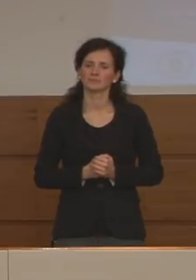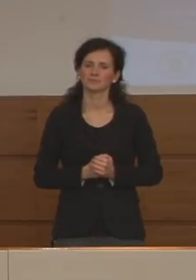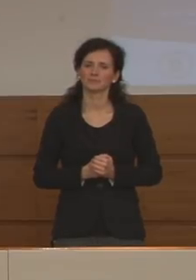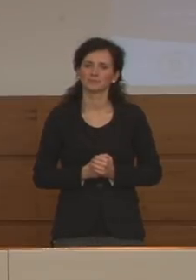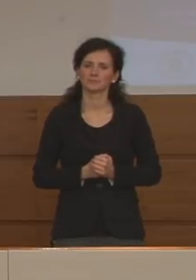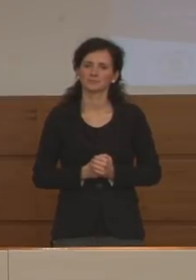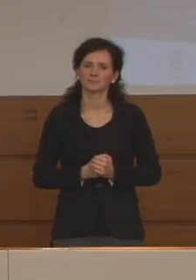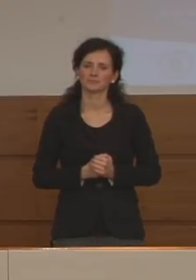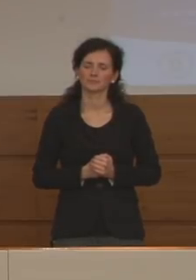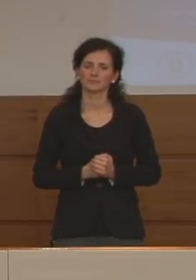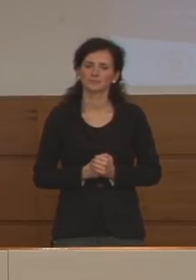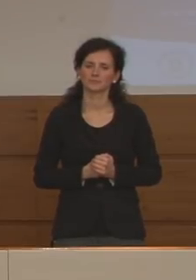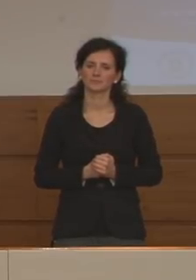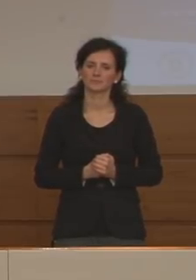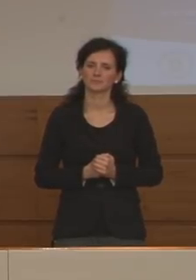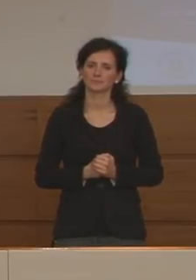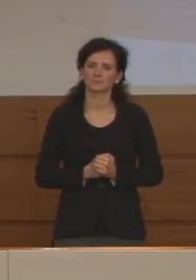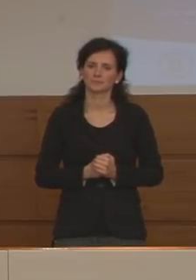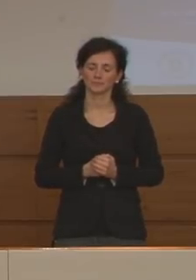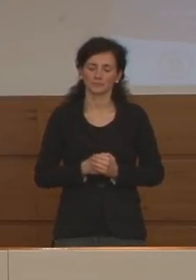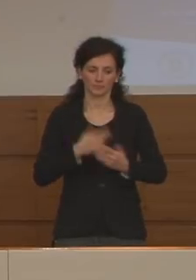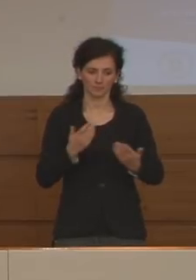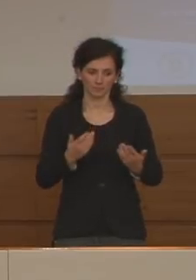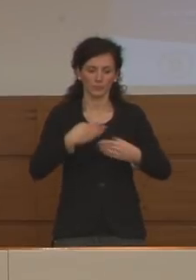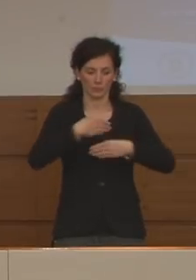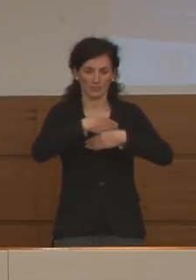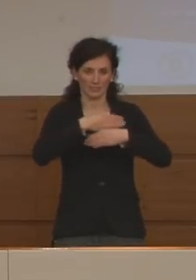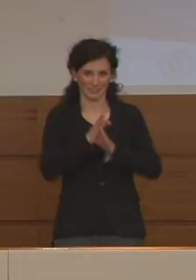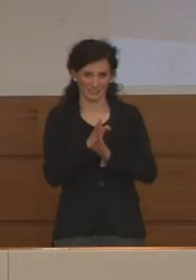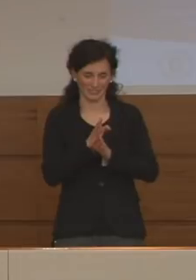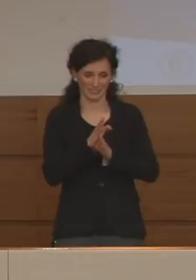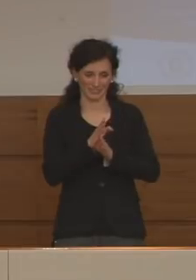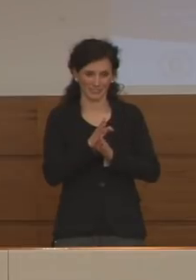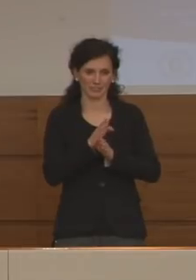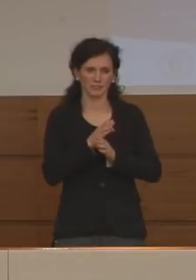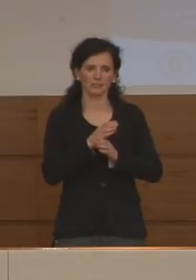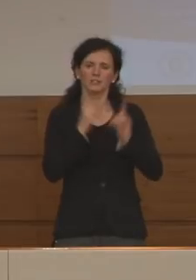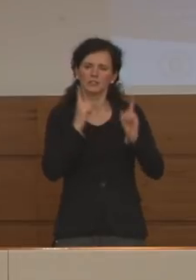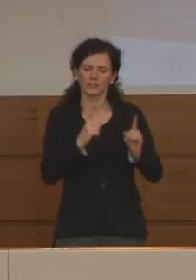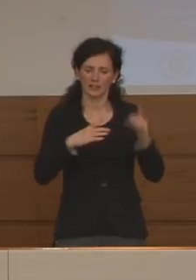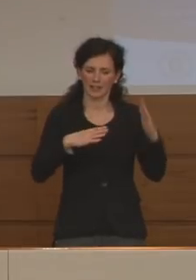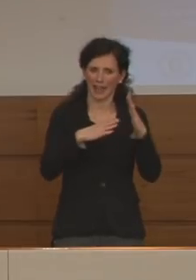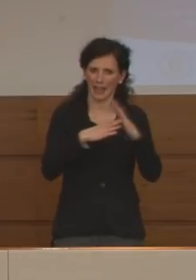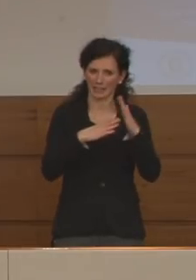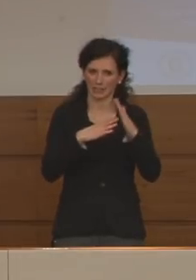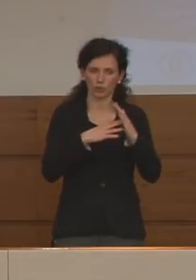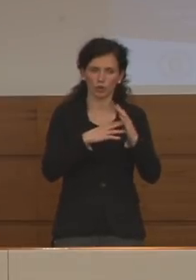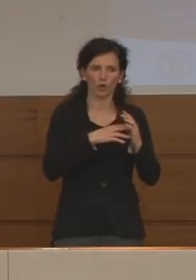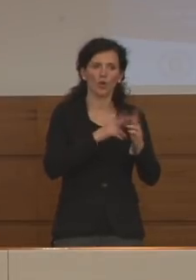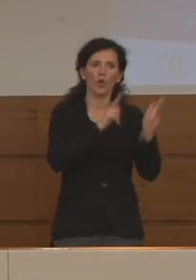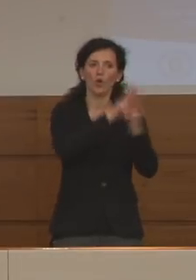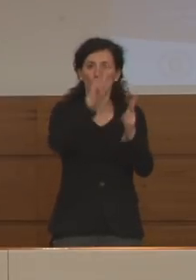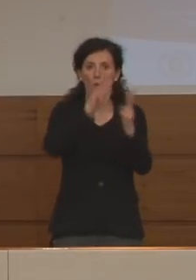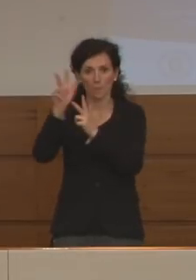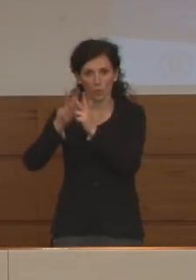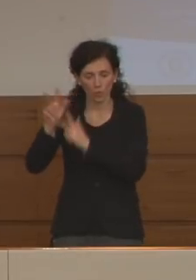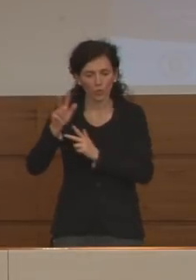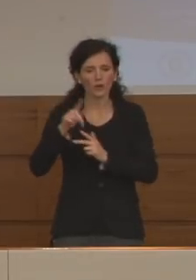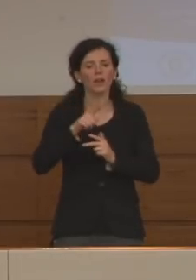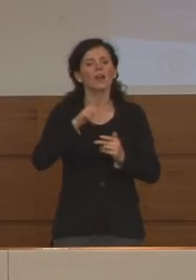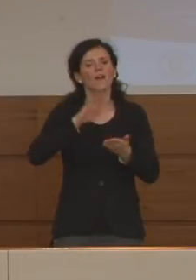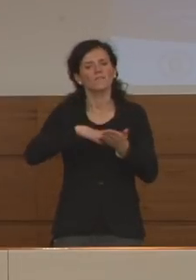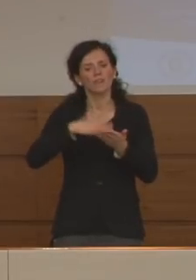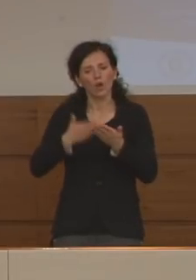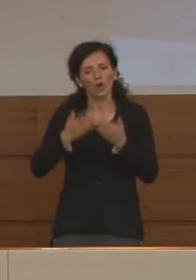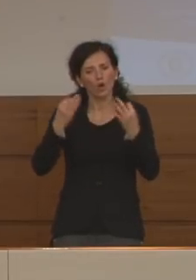alla distanza tra il valore del reddito pro capite di ciascun comune il valore medio nazionale ponderato per